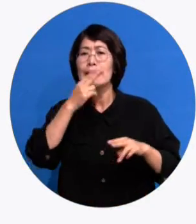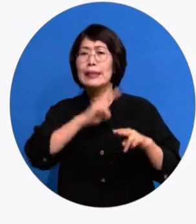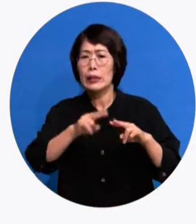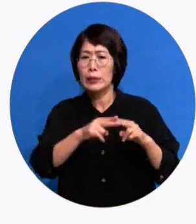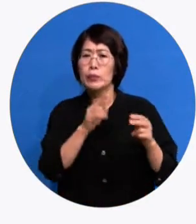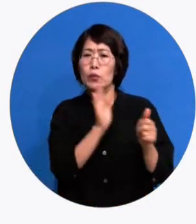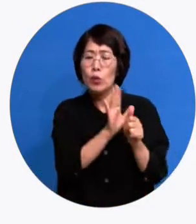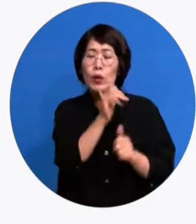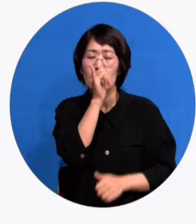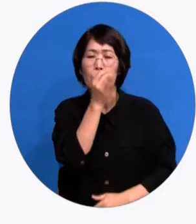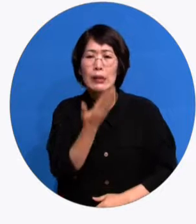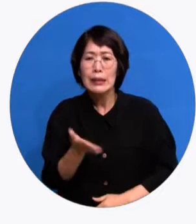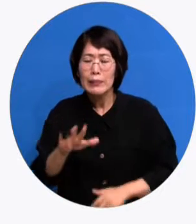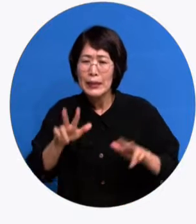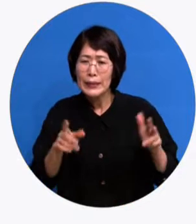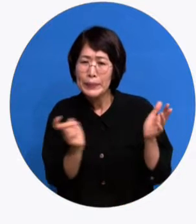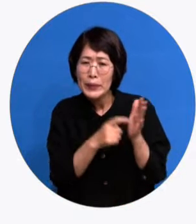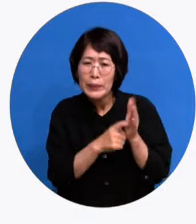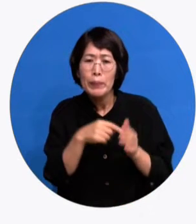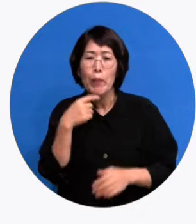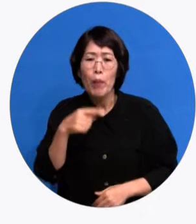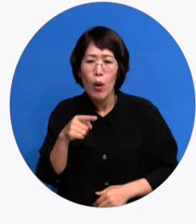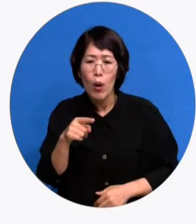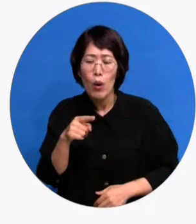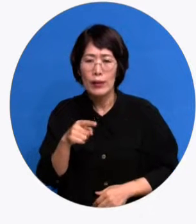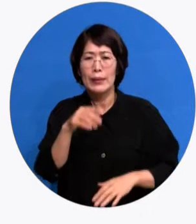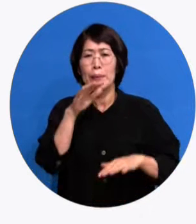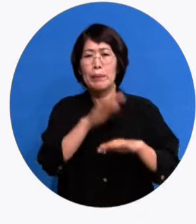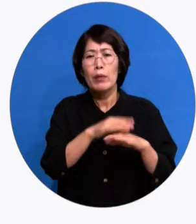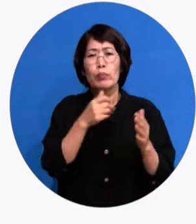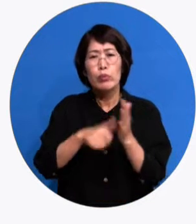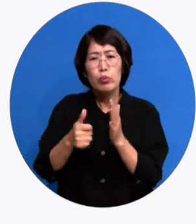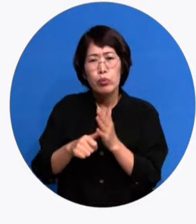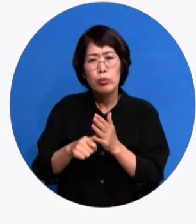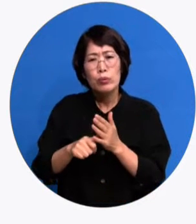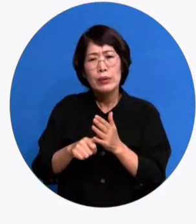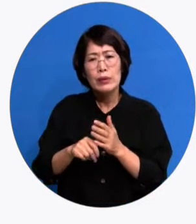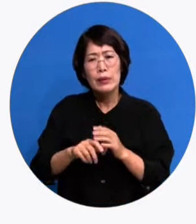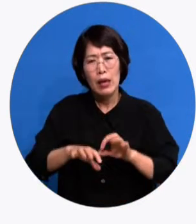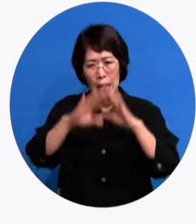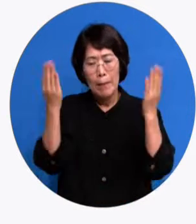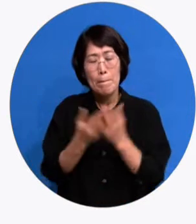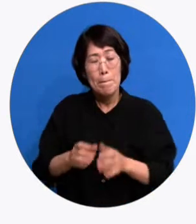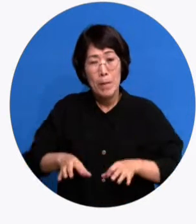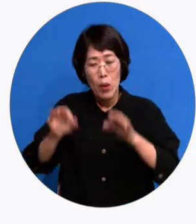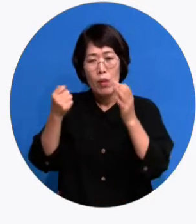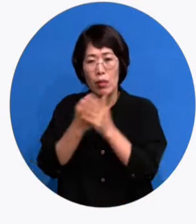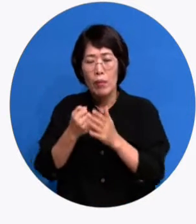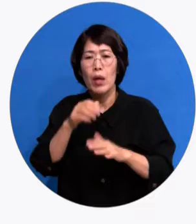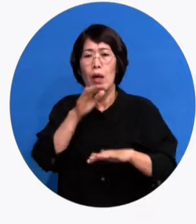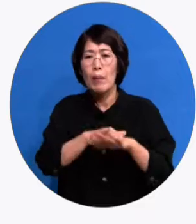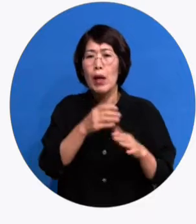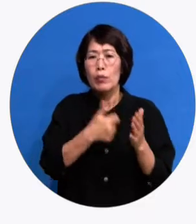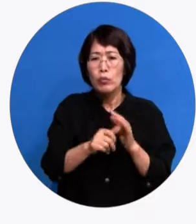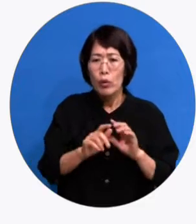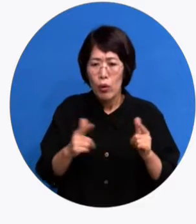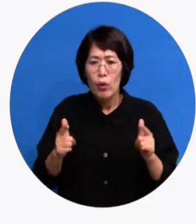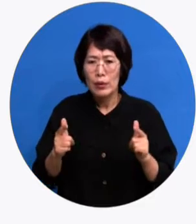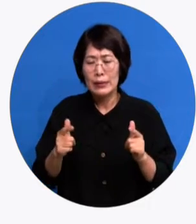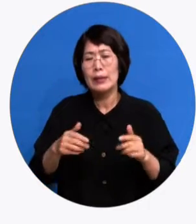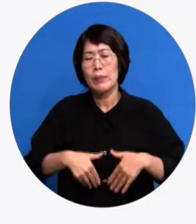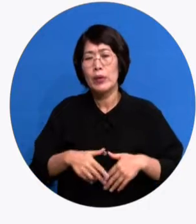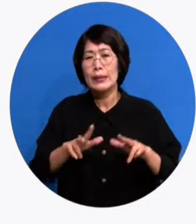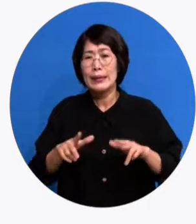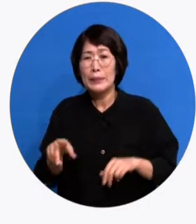측면이 있지만은 시급성을 요하는 것은 이제 농자재 가격이 다 폭등을 하다 보니까 농자재에 있는 거고